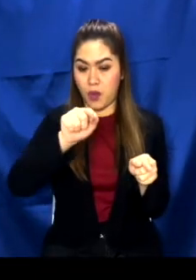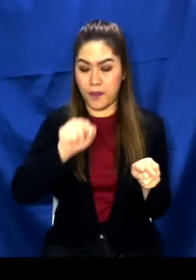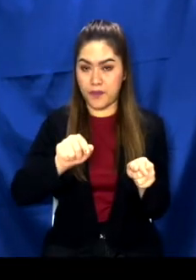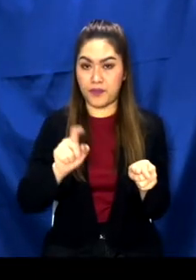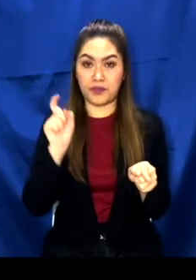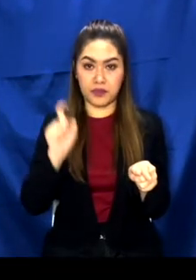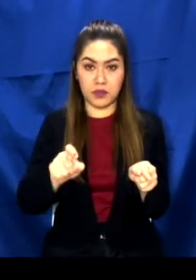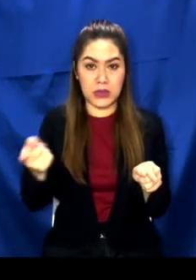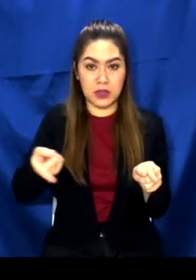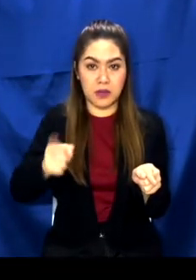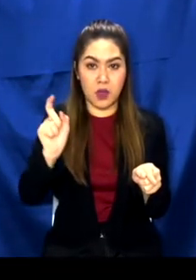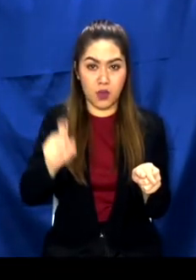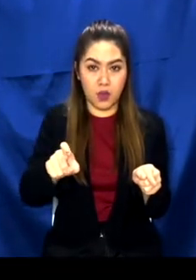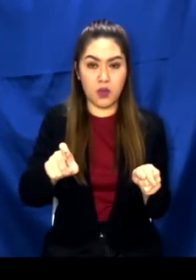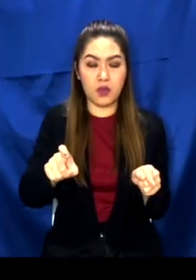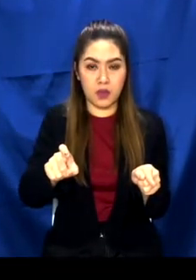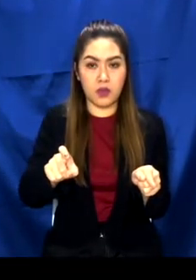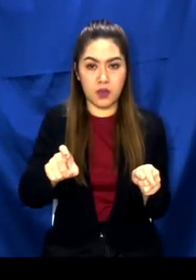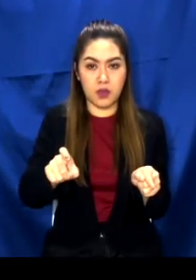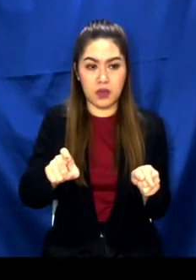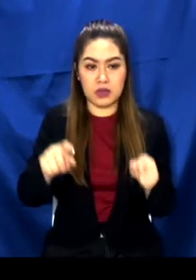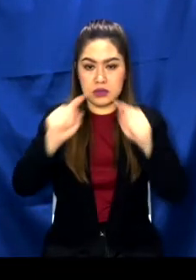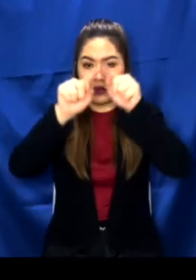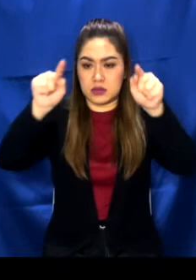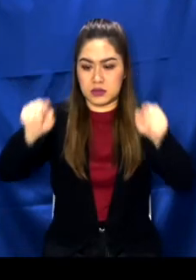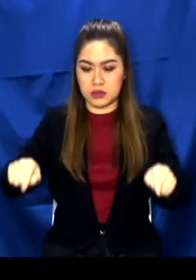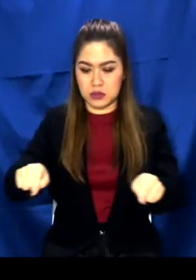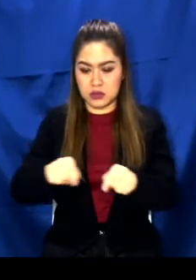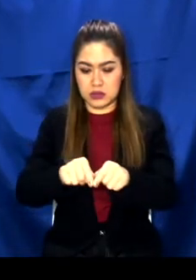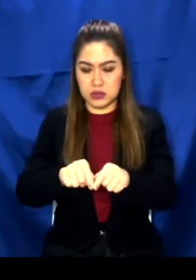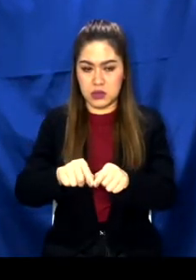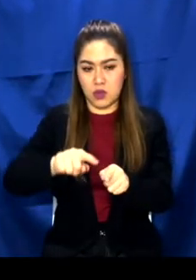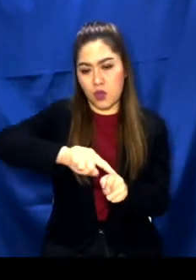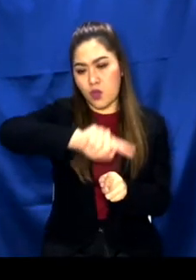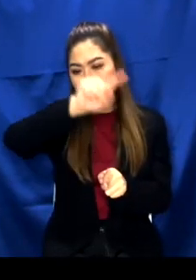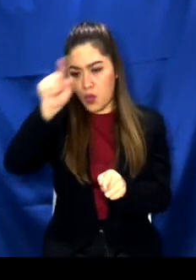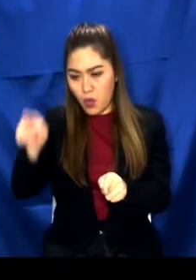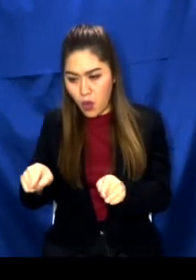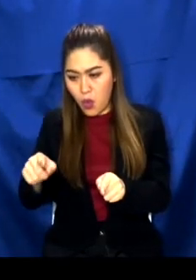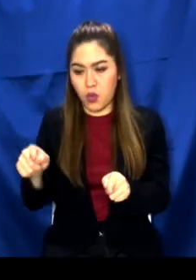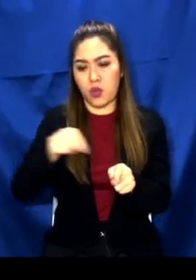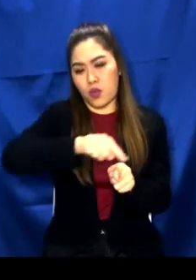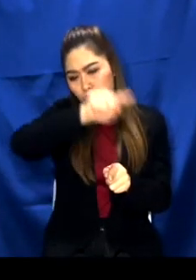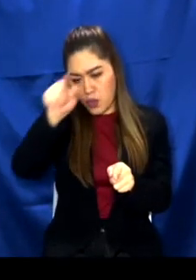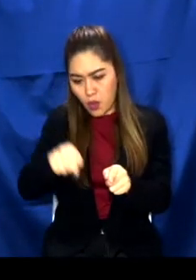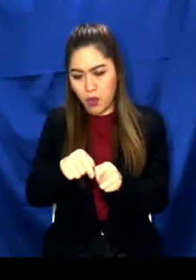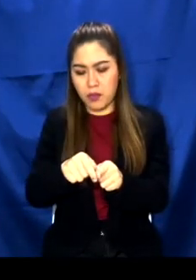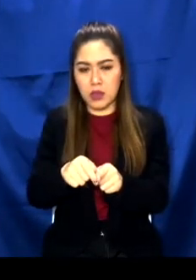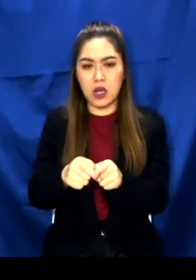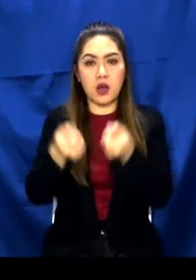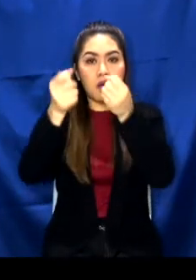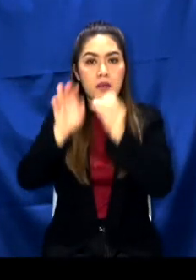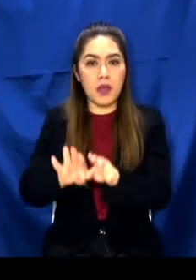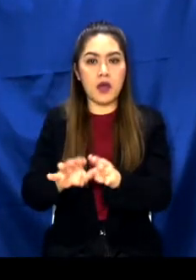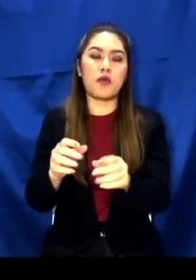างนะคะให้เรากดค้างไว้นะมันก็จะมีสี่เหลี่ยมโค้งแล้วก็เป็นวงกลมแล้วก็เป็นรูปอิสระต่างๆนะคะอันนี้เราก็